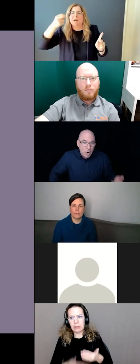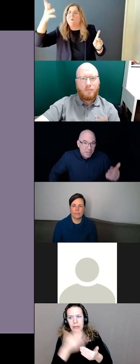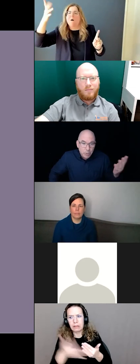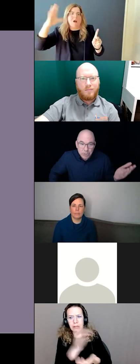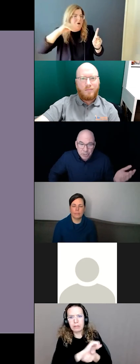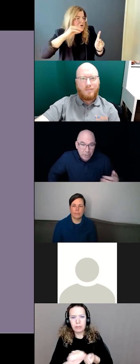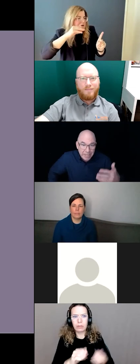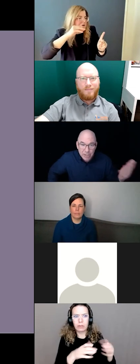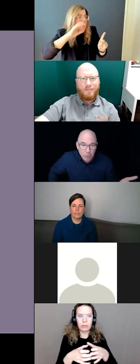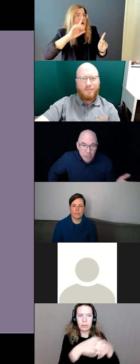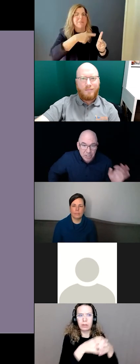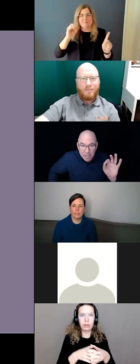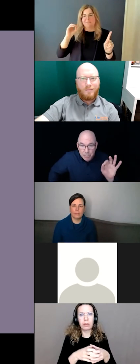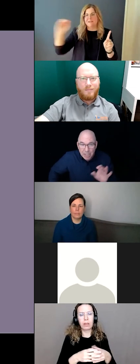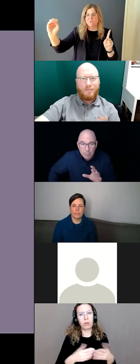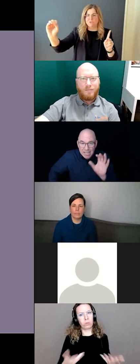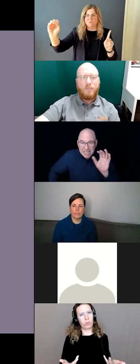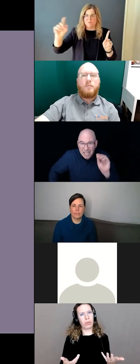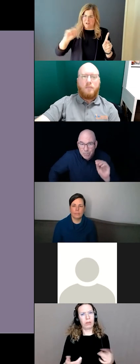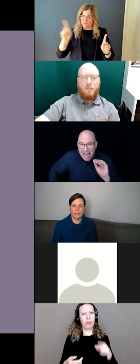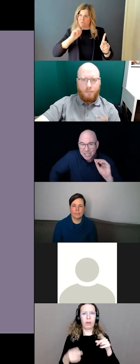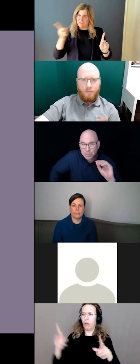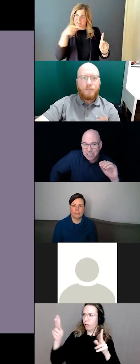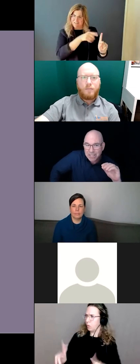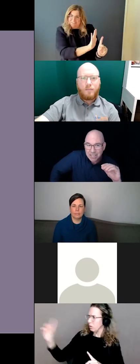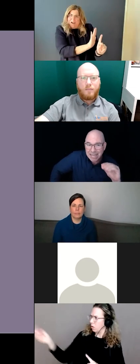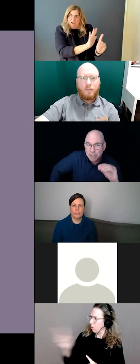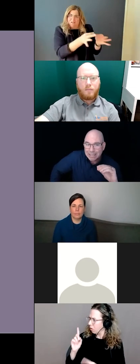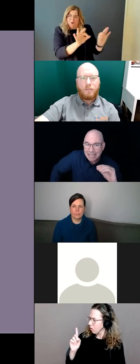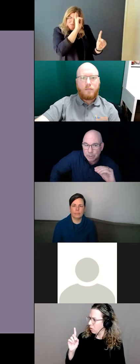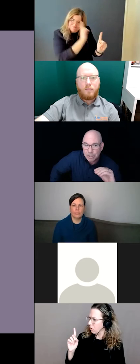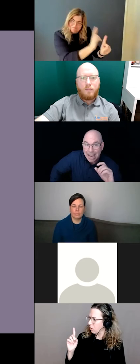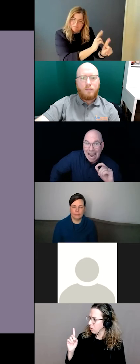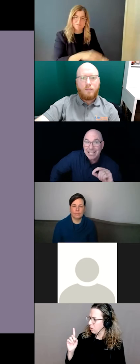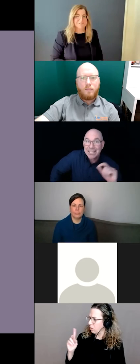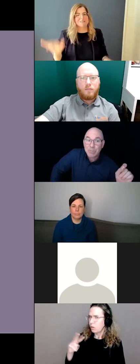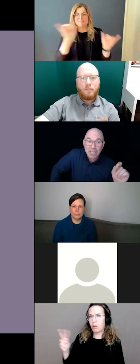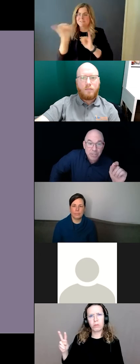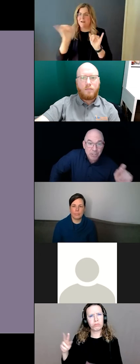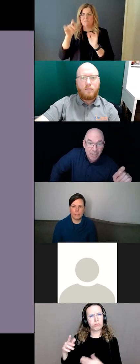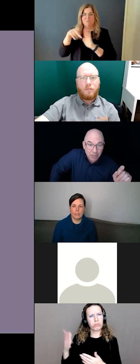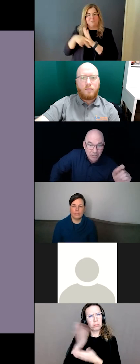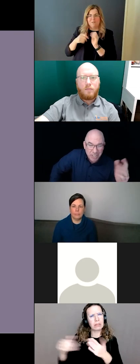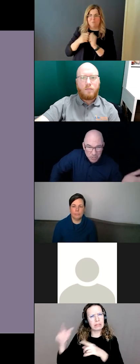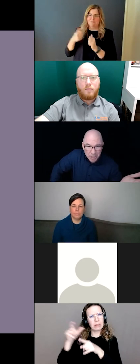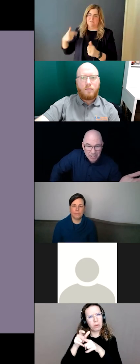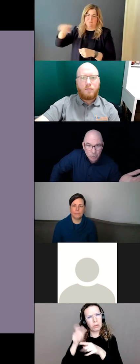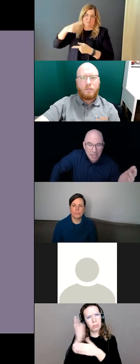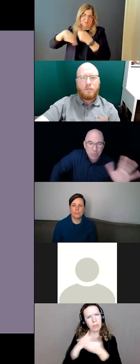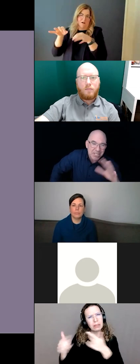et tout d'un coup la personne qui écoute il prend certains aspects de cette langue en